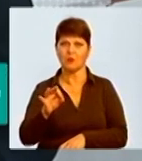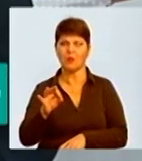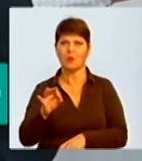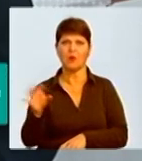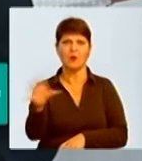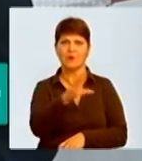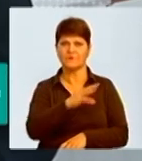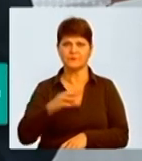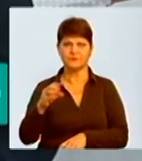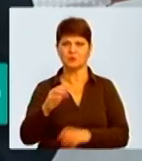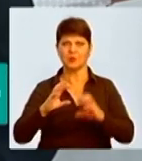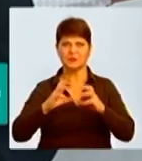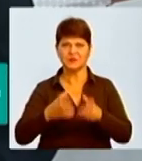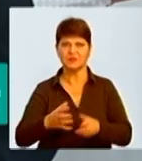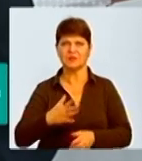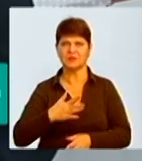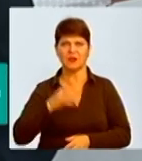Україні, в нашій області теж.